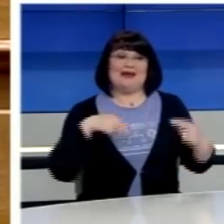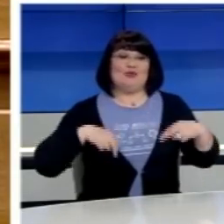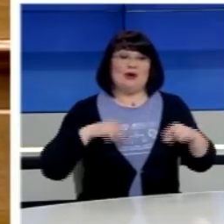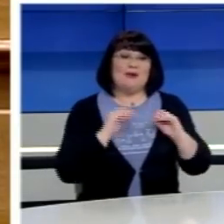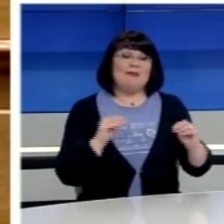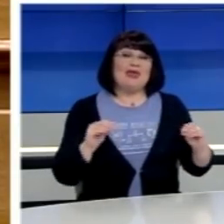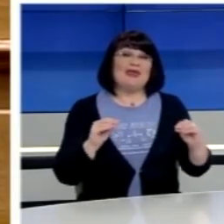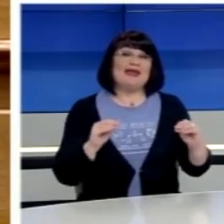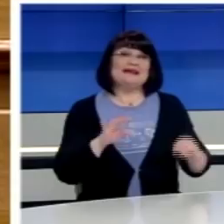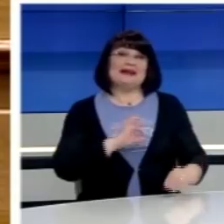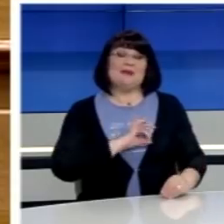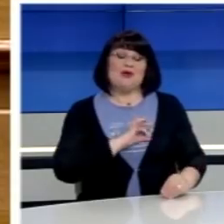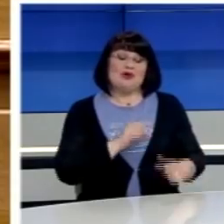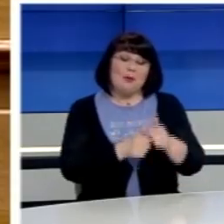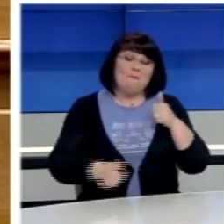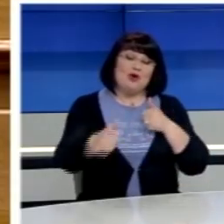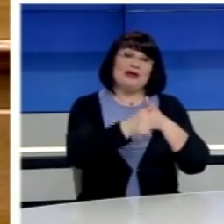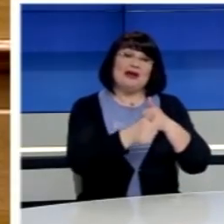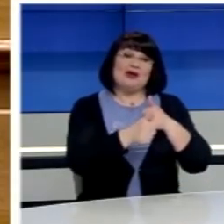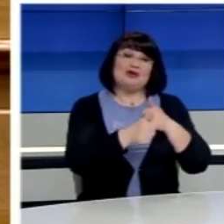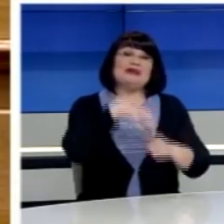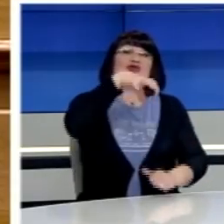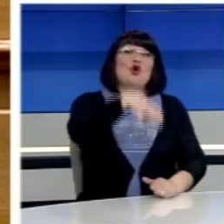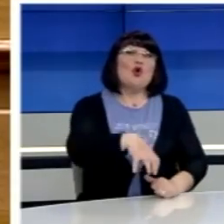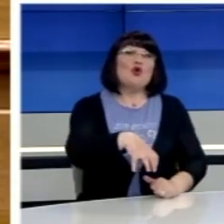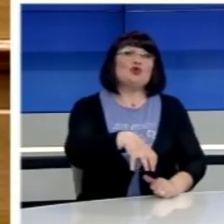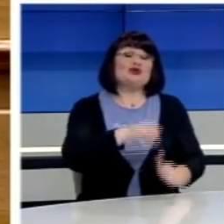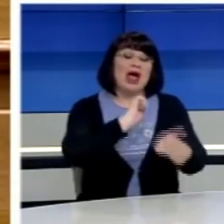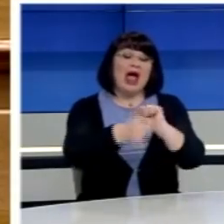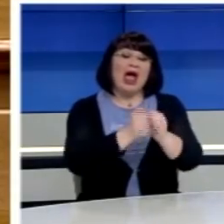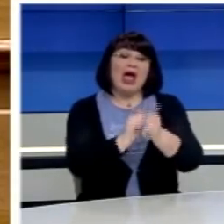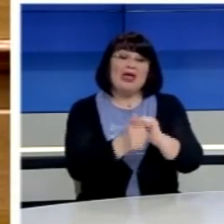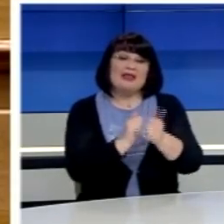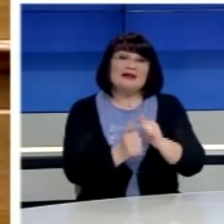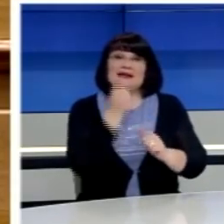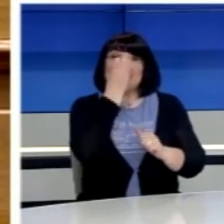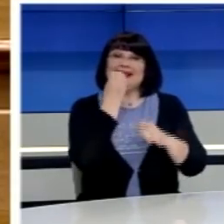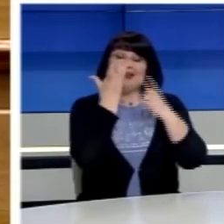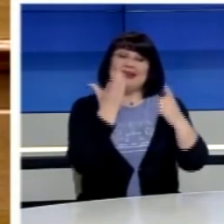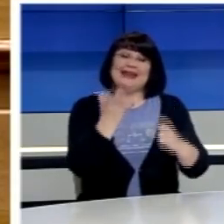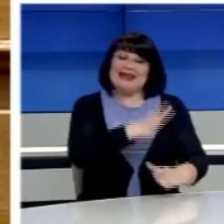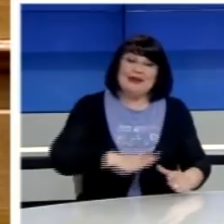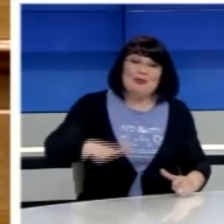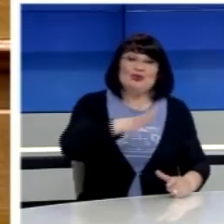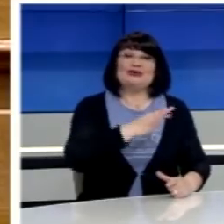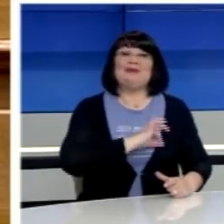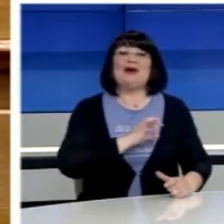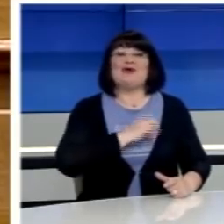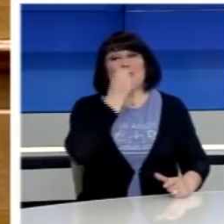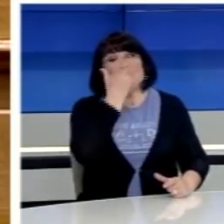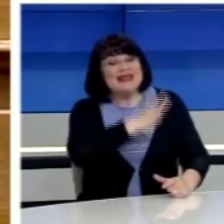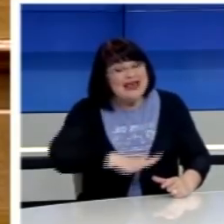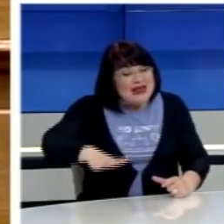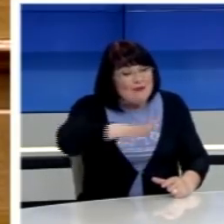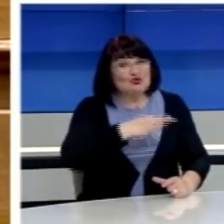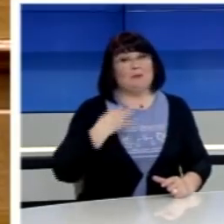για την προσχολική ηλικία. Φτιάξτε χώρους άθλησης, σχολικούς κήπους για τα νήπια, τους άλλους